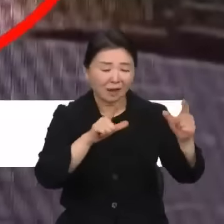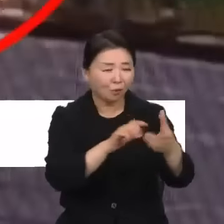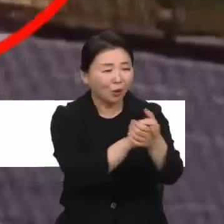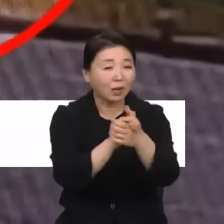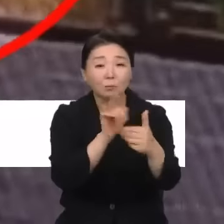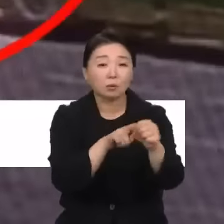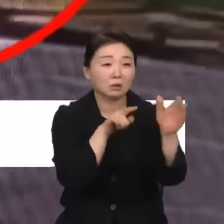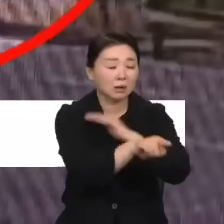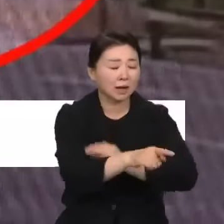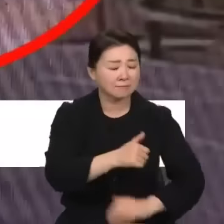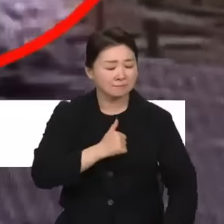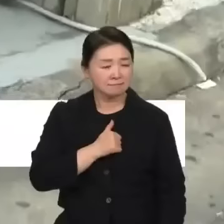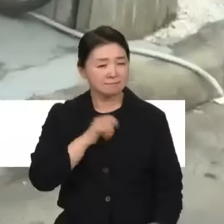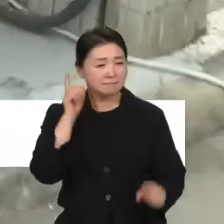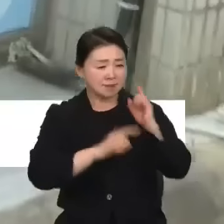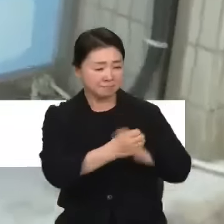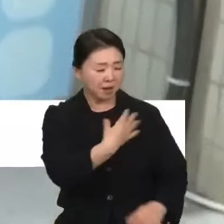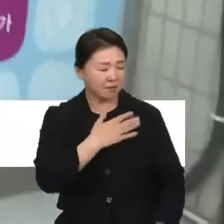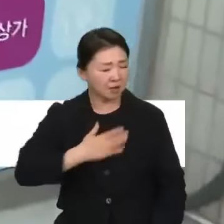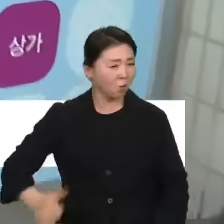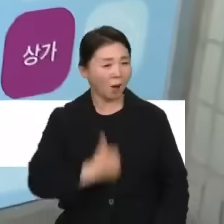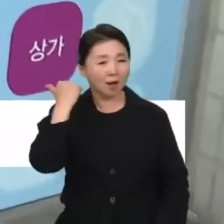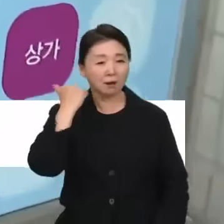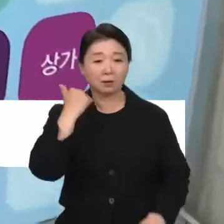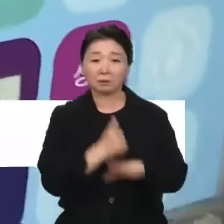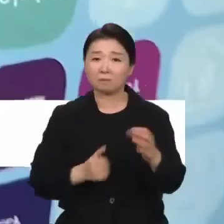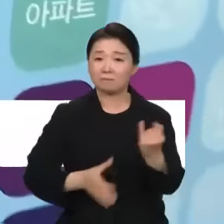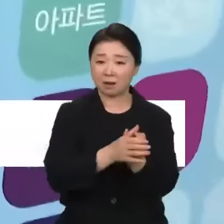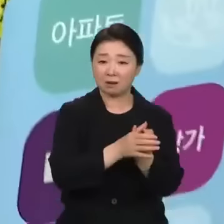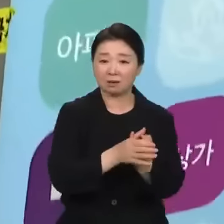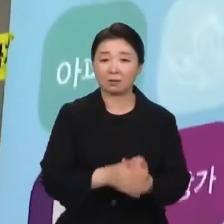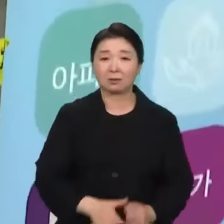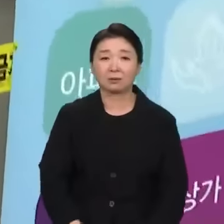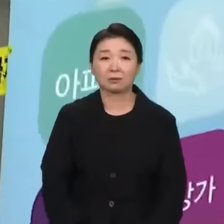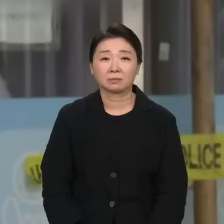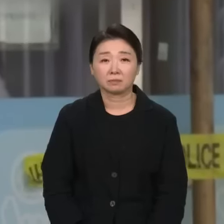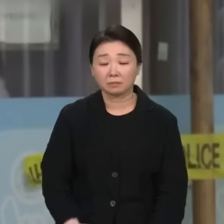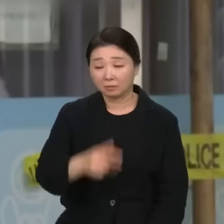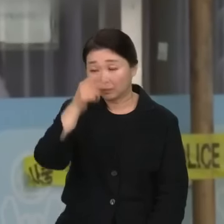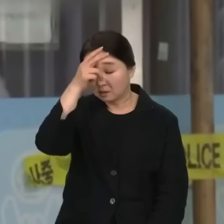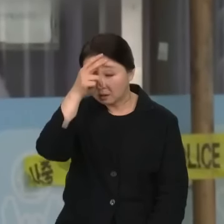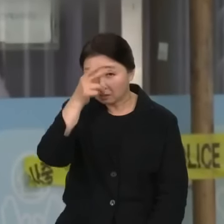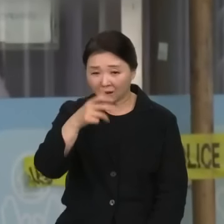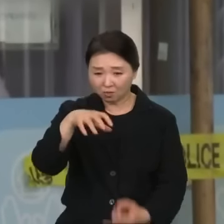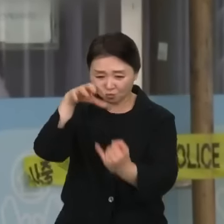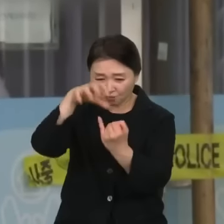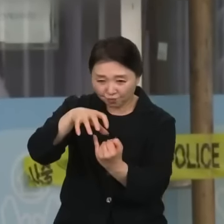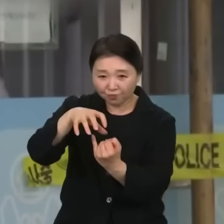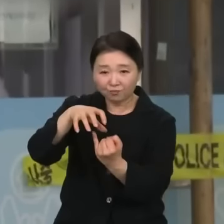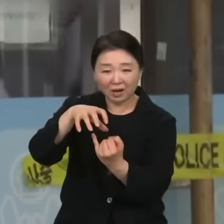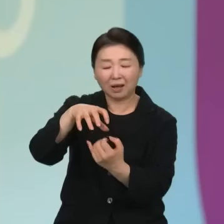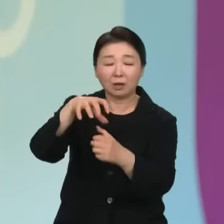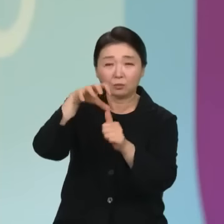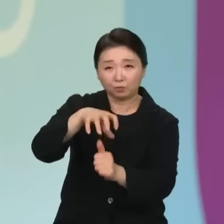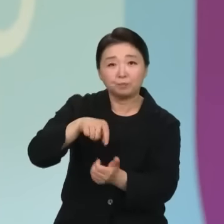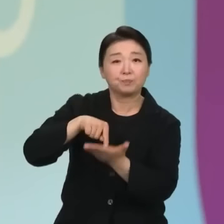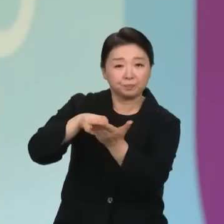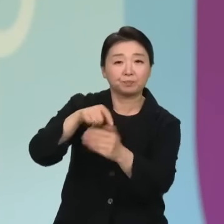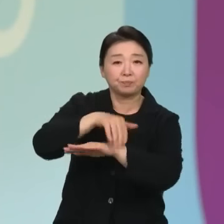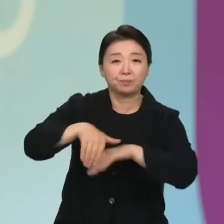갔는데 자존심이 상하는 말을 해 화가 나 범행을 했다고 진술했습니다. 경찰은 구속영장을 신청할 예정입니다.